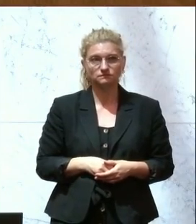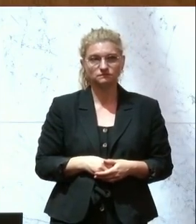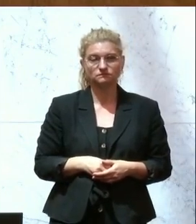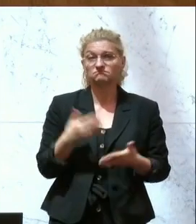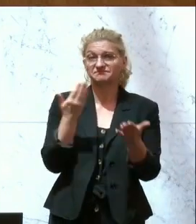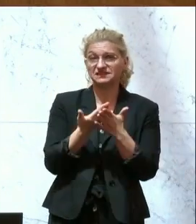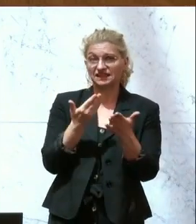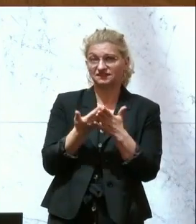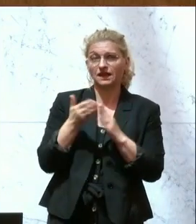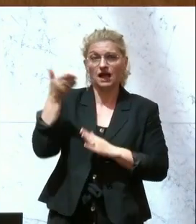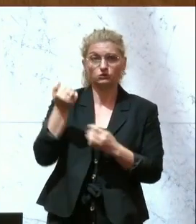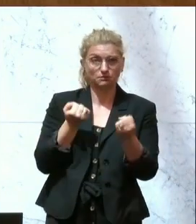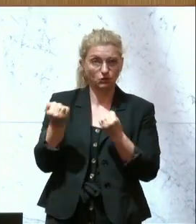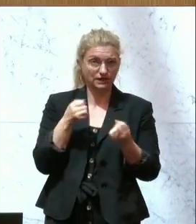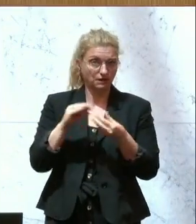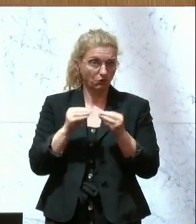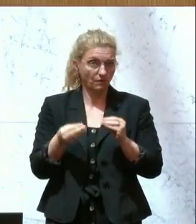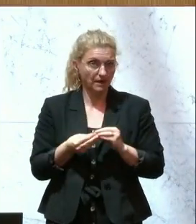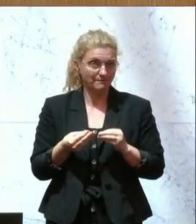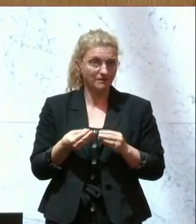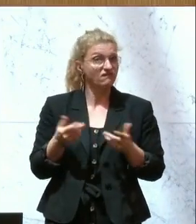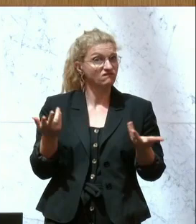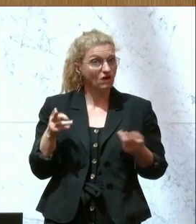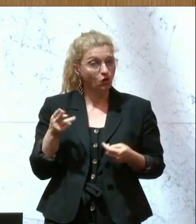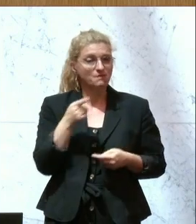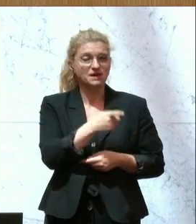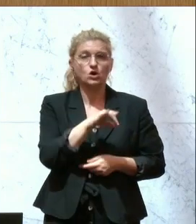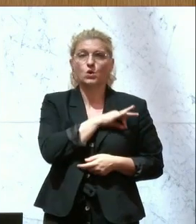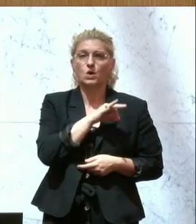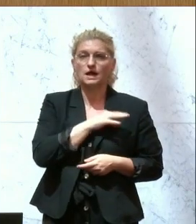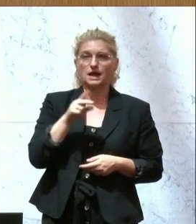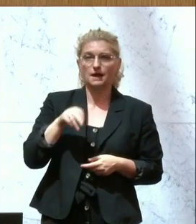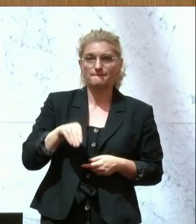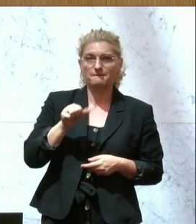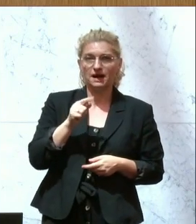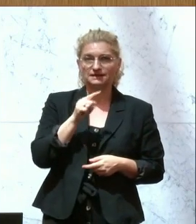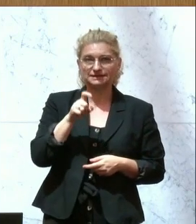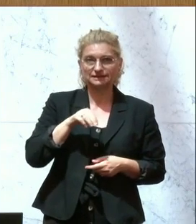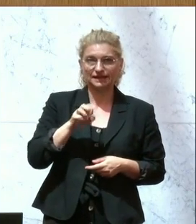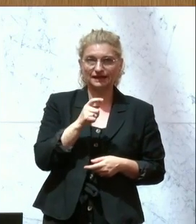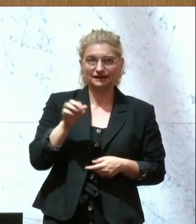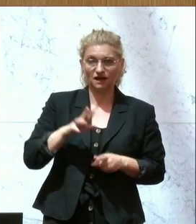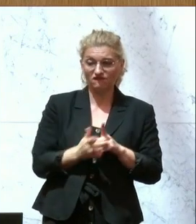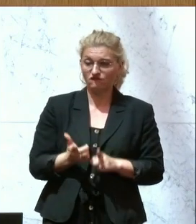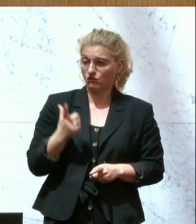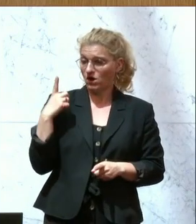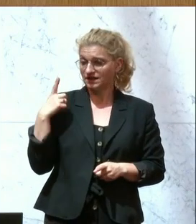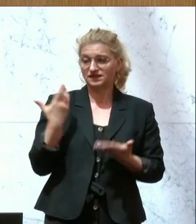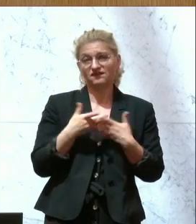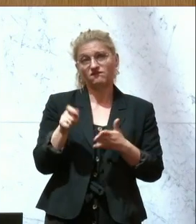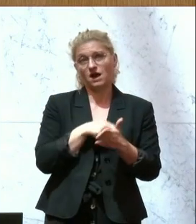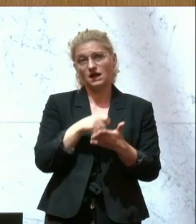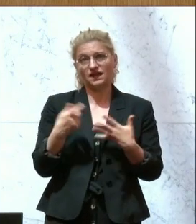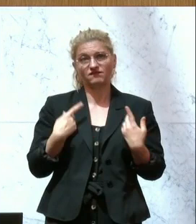Es ist deswegen ein außenpolitisches Problem für Österreich, weil Sie den Kollegen Matznetter vorgestern zum Vorsitzenden des